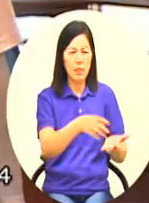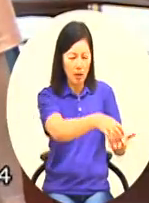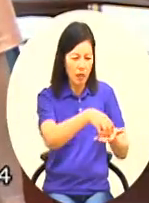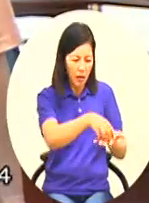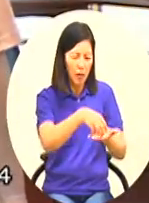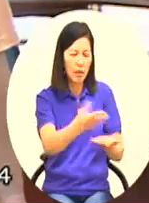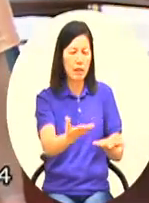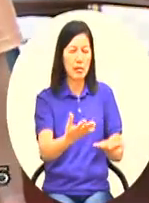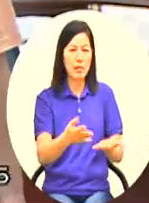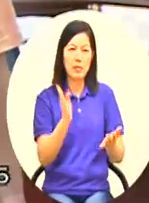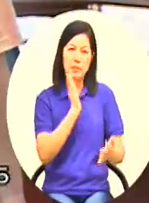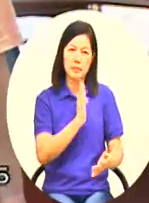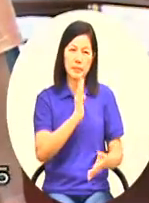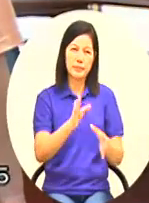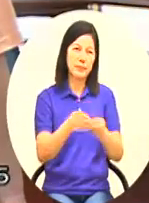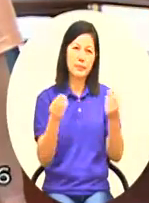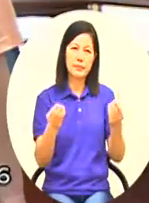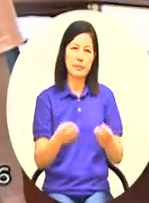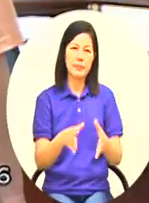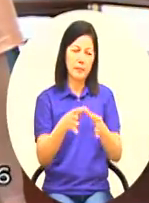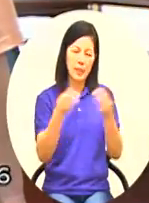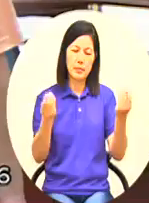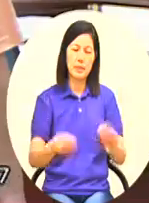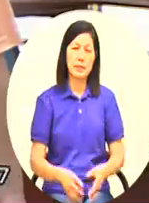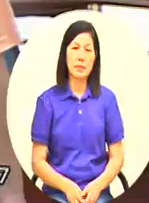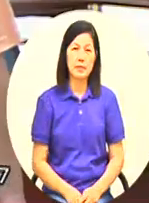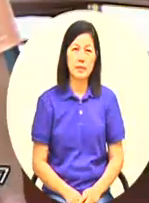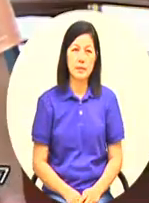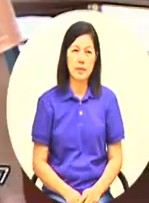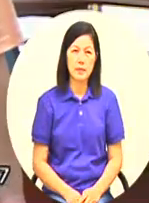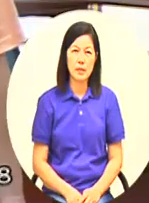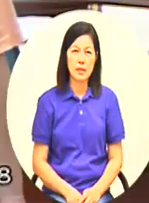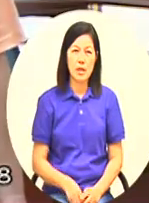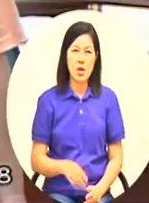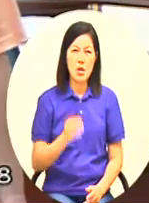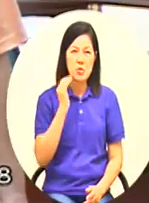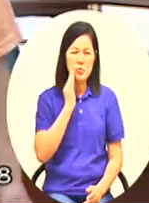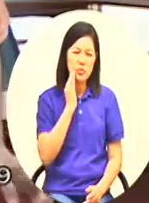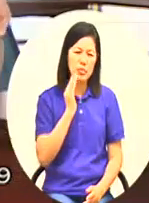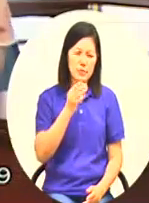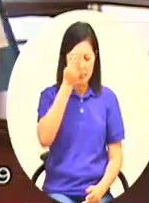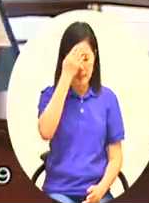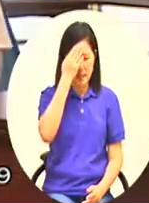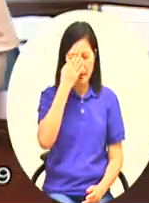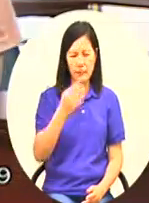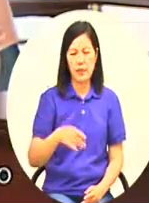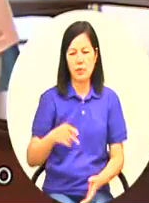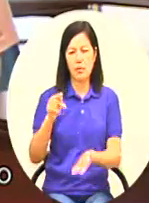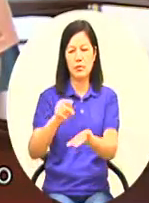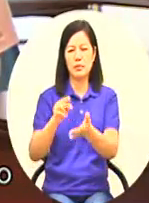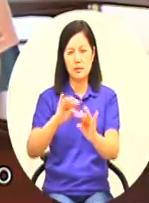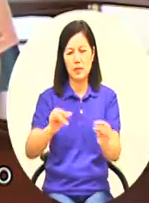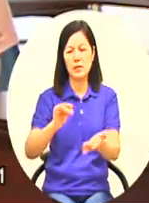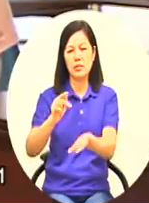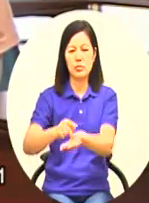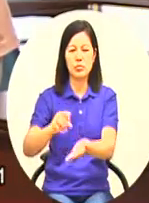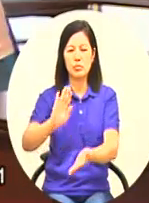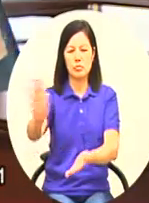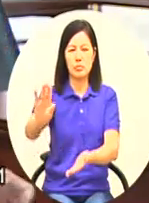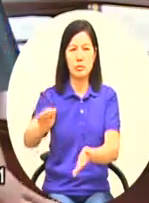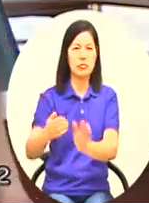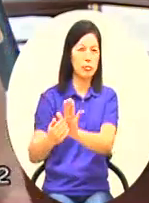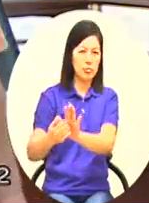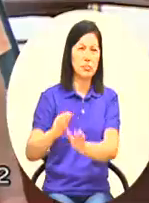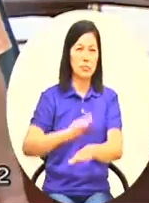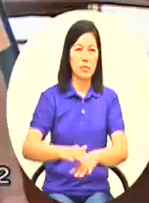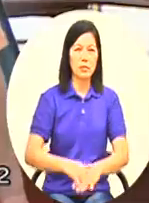咧？你若讲为地主就是安尼嘛，想啰嗦啦，我就不爱租你，啊，唔等于打封锁掉伊啊。所以这